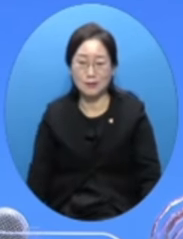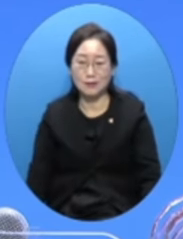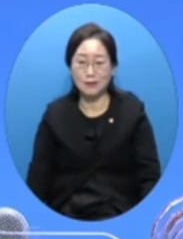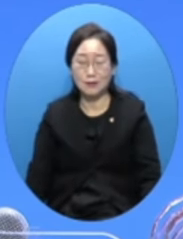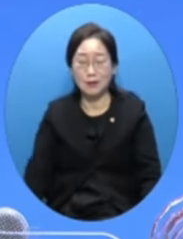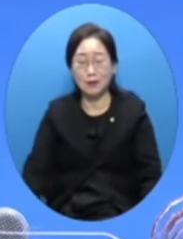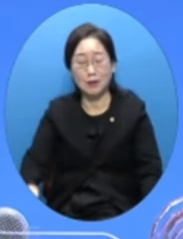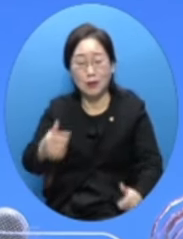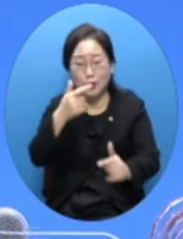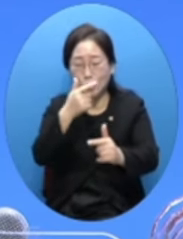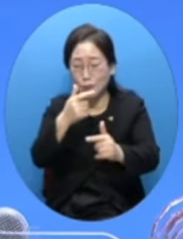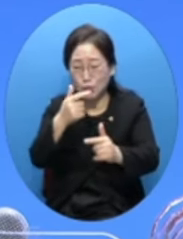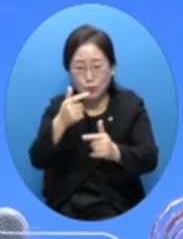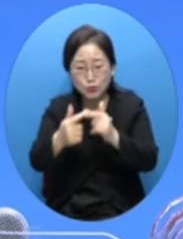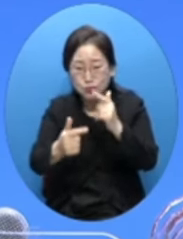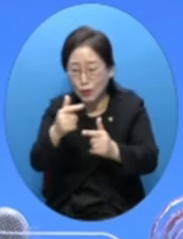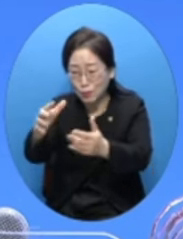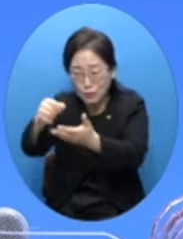불쏘시개로 쓸 수도 없고